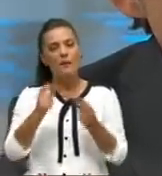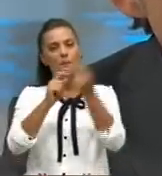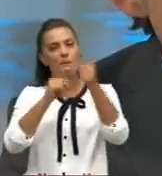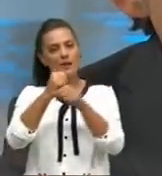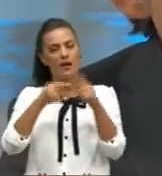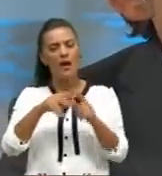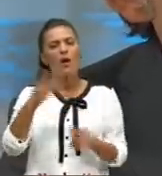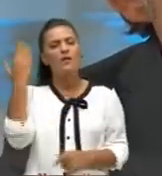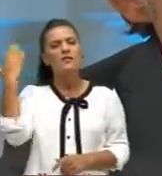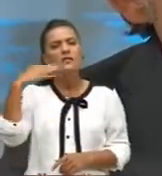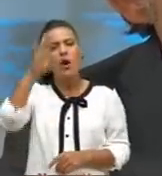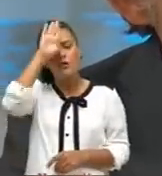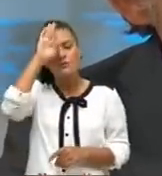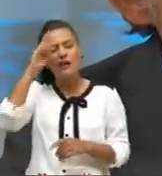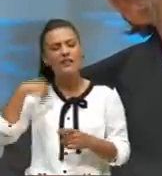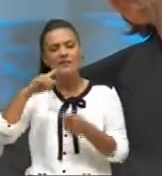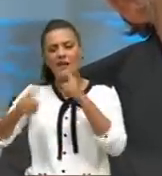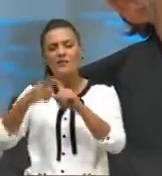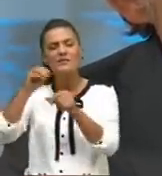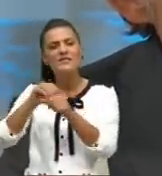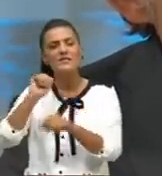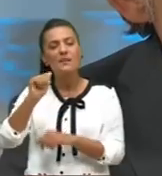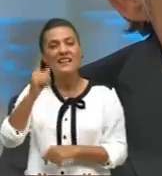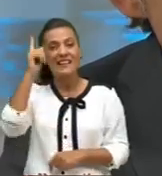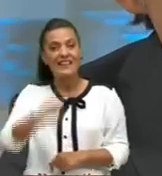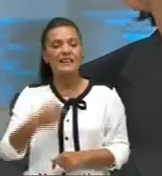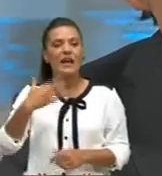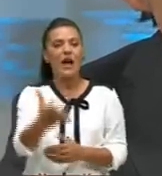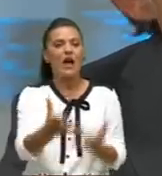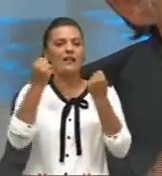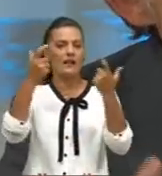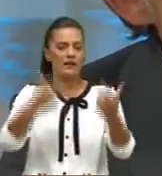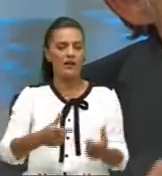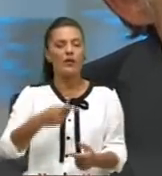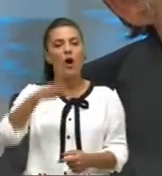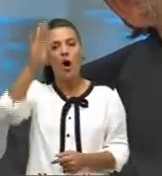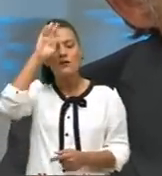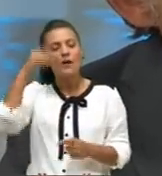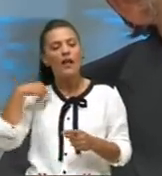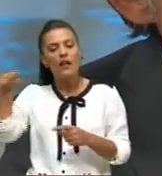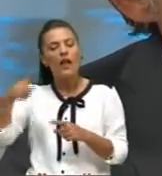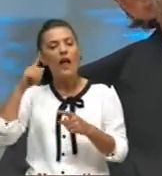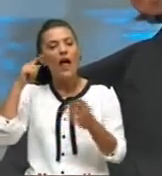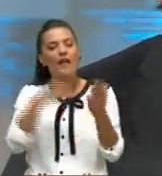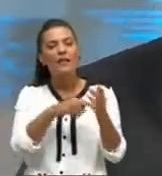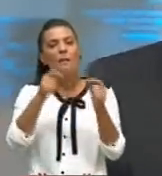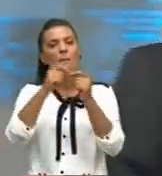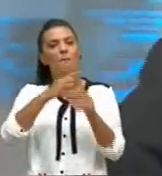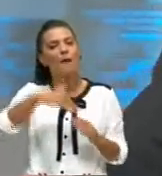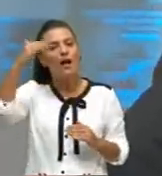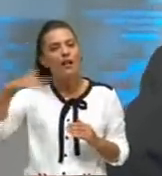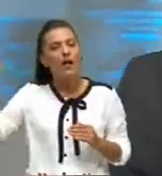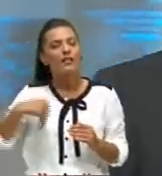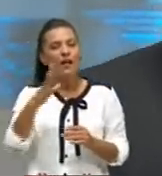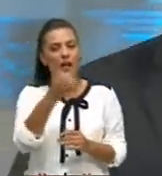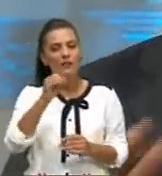Osmanlı zamanında da ilk fethedilen yerlerden. Osmanlı'nın hedefi Balkanlara, Avrupa'ya geçmek olduğu için, hı hı, önce Biga fethediliyor,